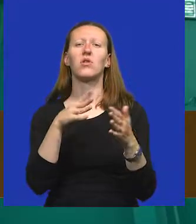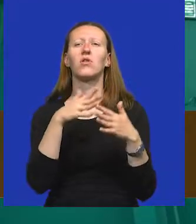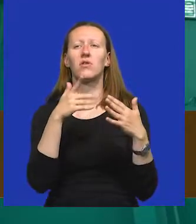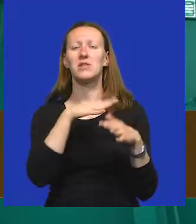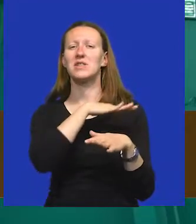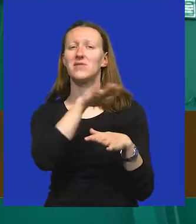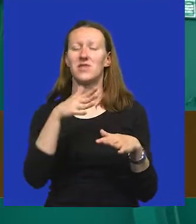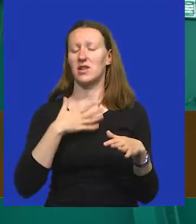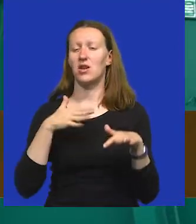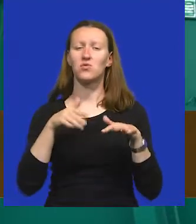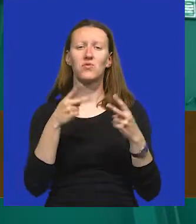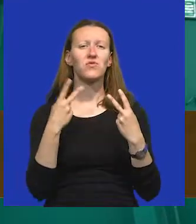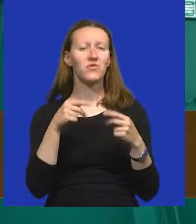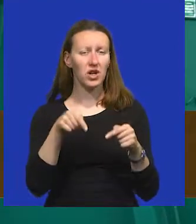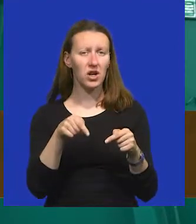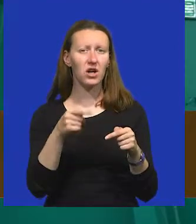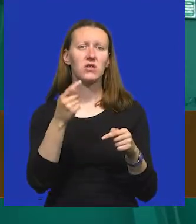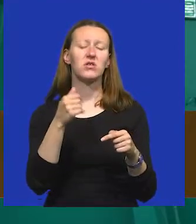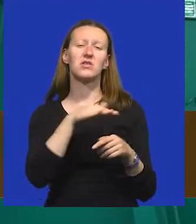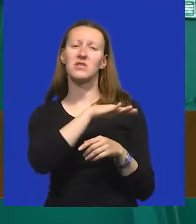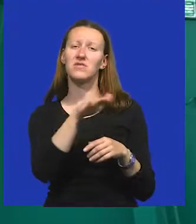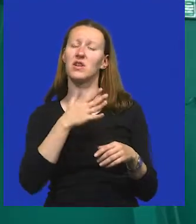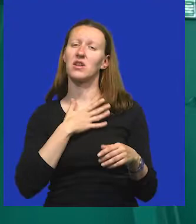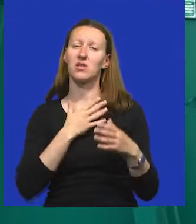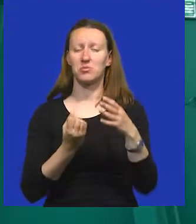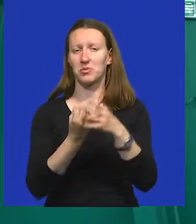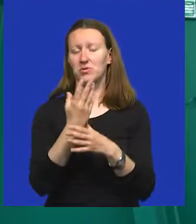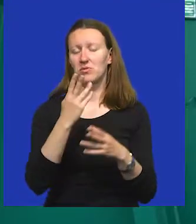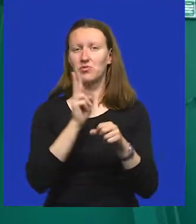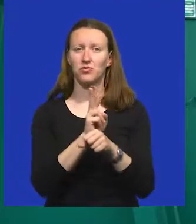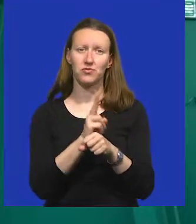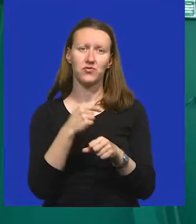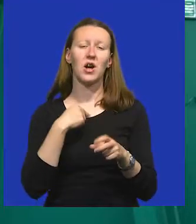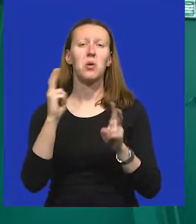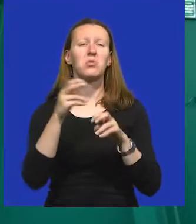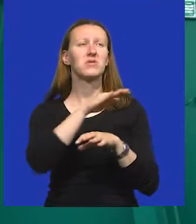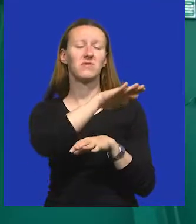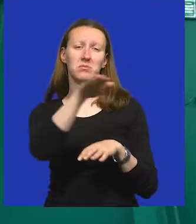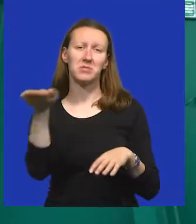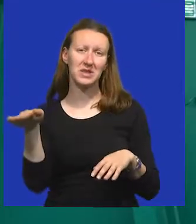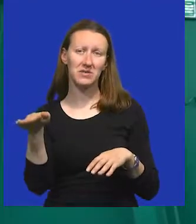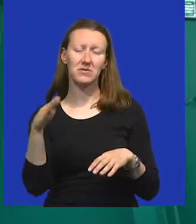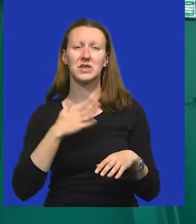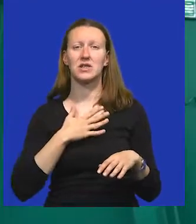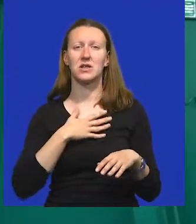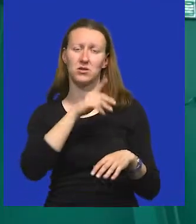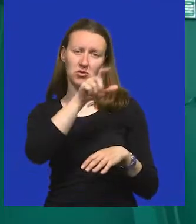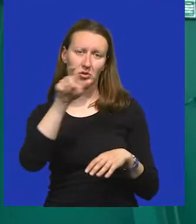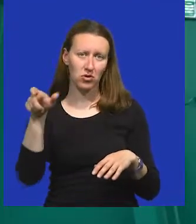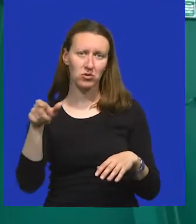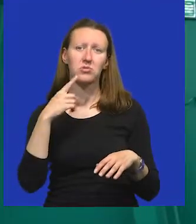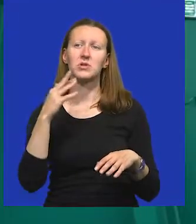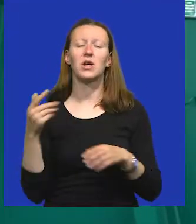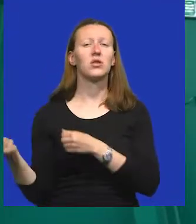dire molto per tutti i nostri cittadini, per tutto il nostro ambiente. Ecco, io invito tutti i nostri